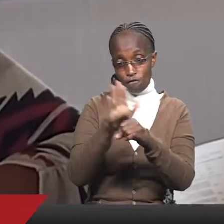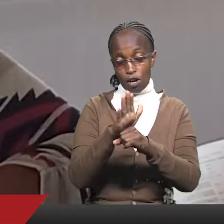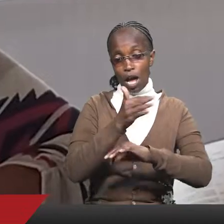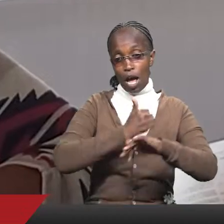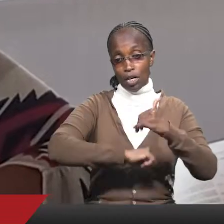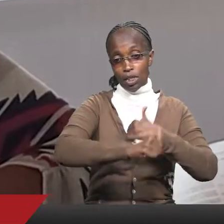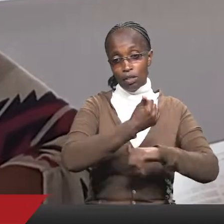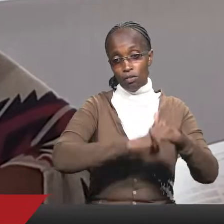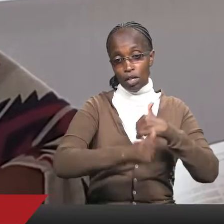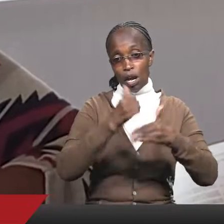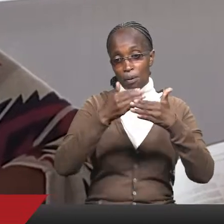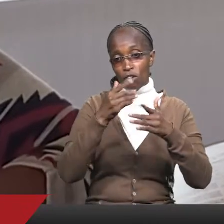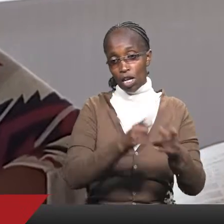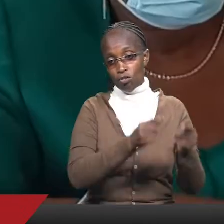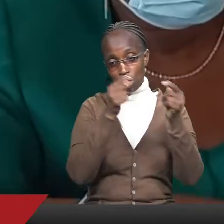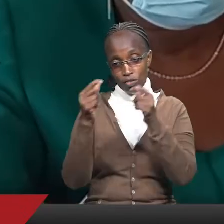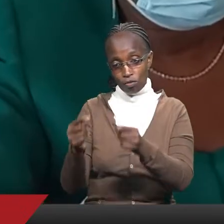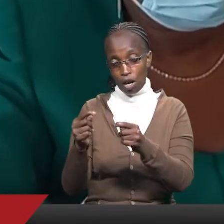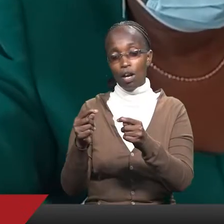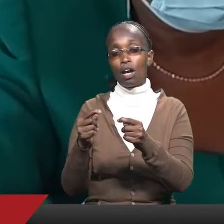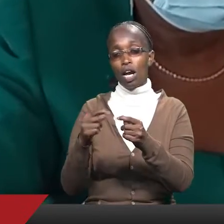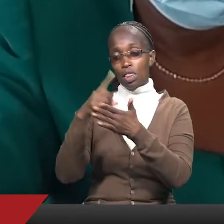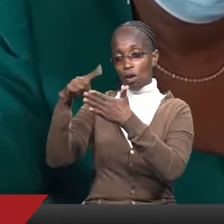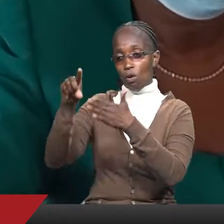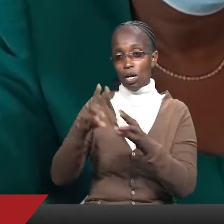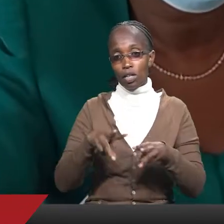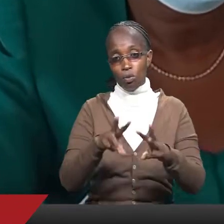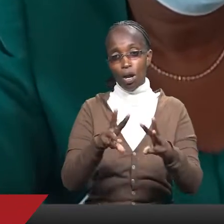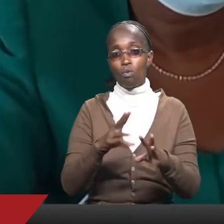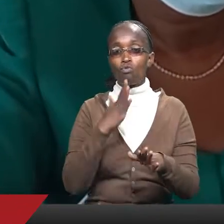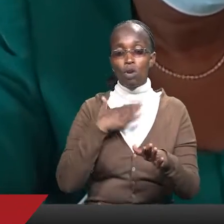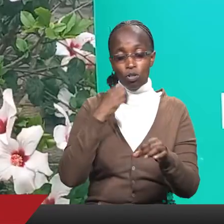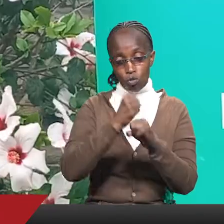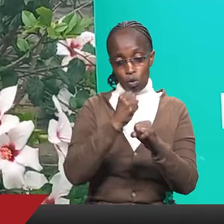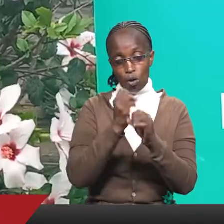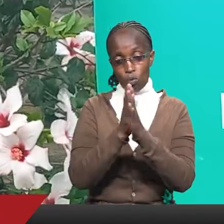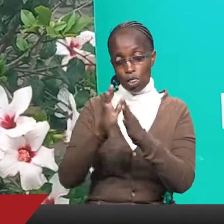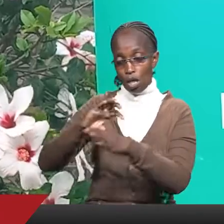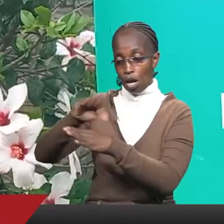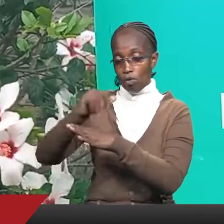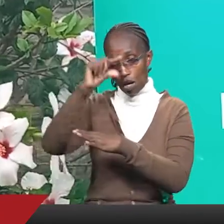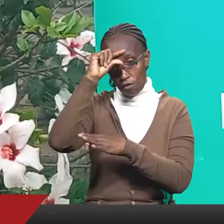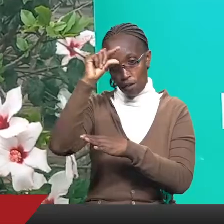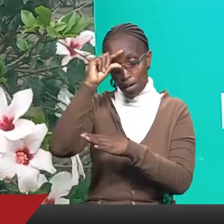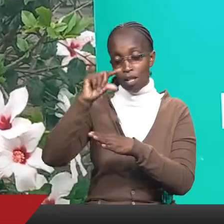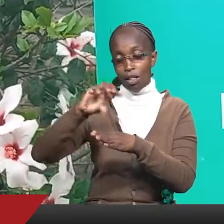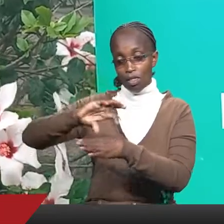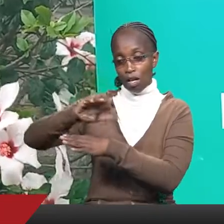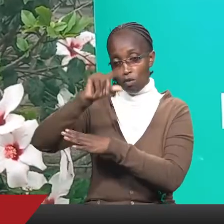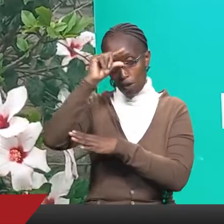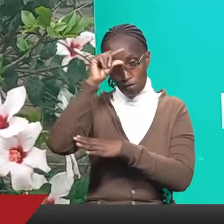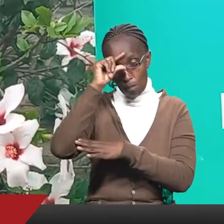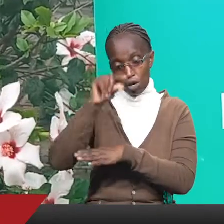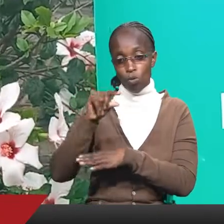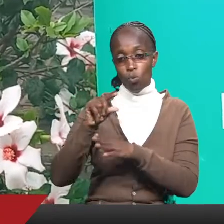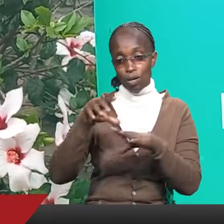kutambua na kuhamisha mali hadi serikali tofauti kwa njia mwafaka. This will go to the county governments. The county governments